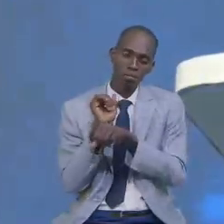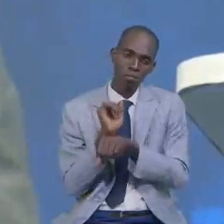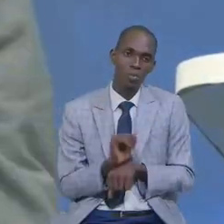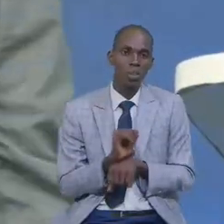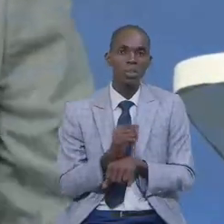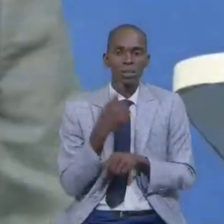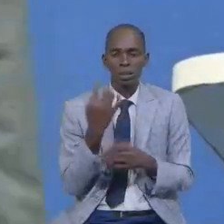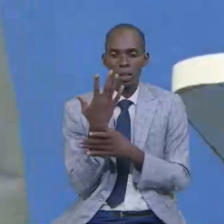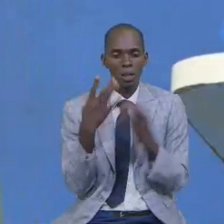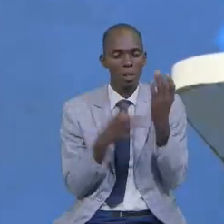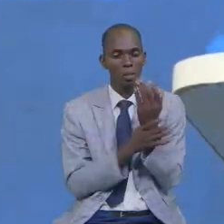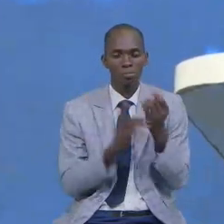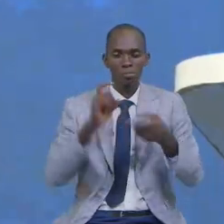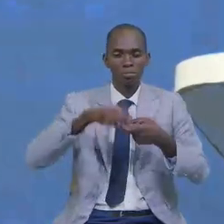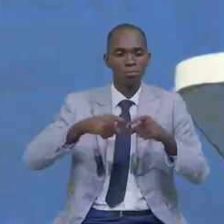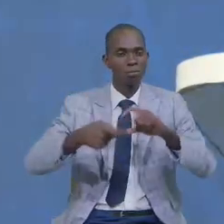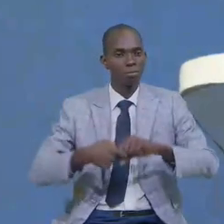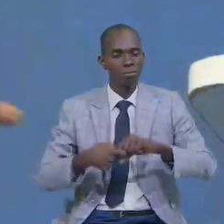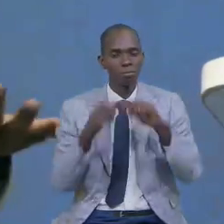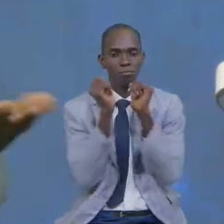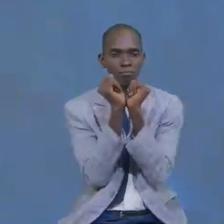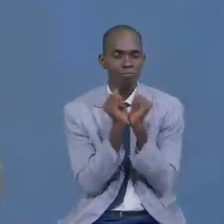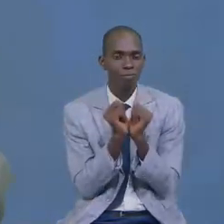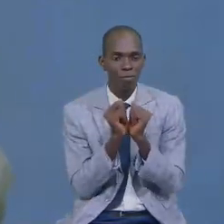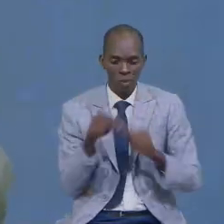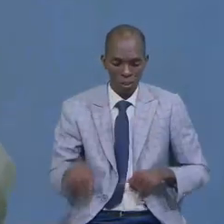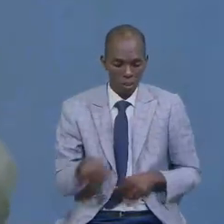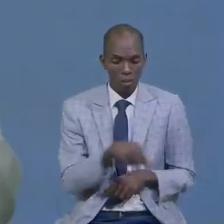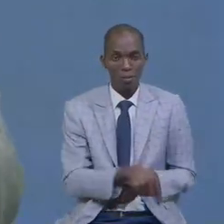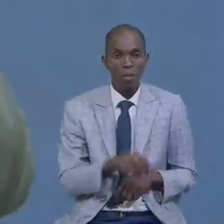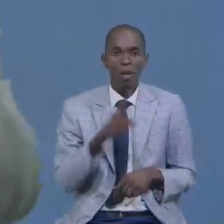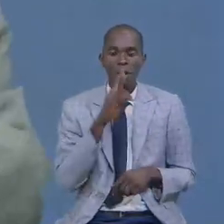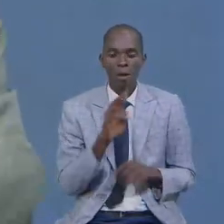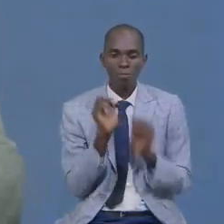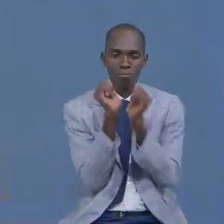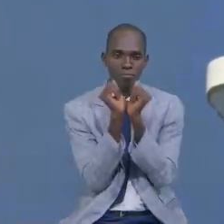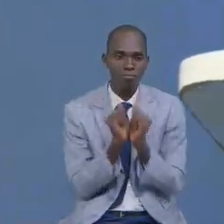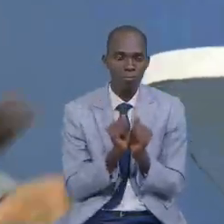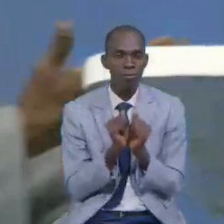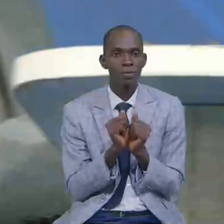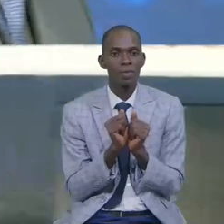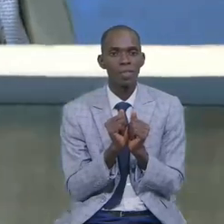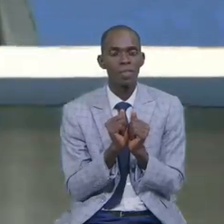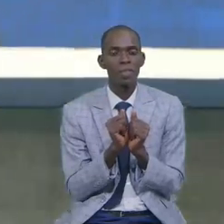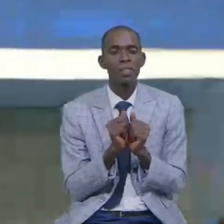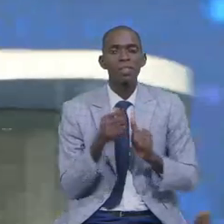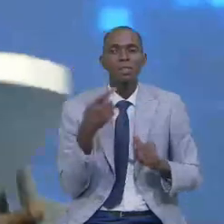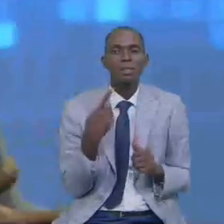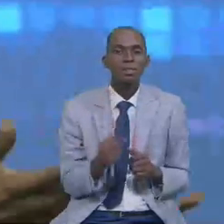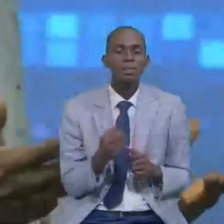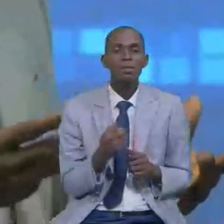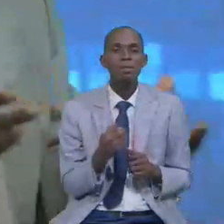mains sont liées. Les pieds sont liés. Servitude. La voix